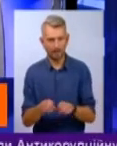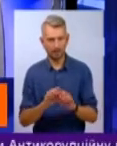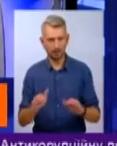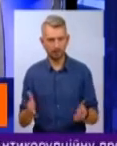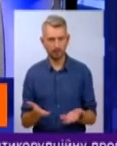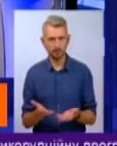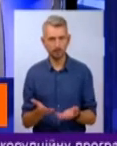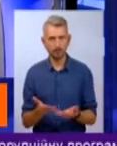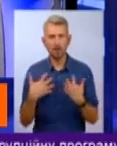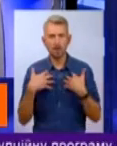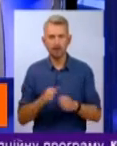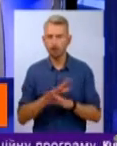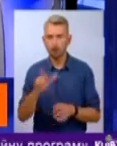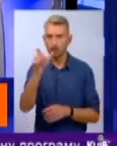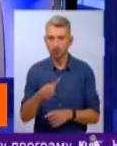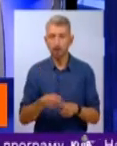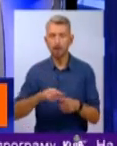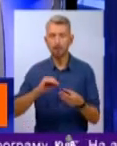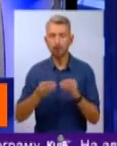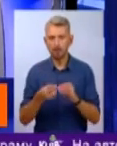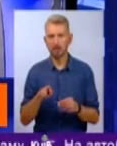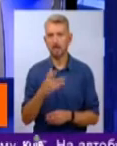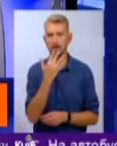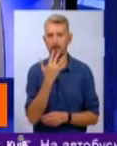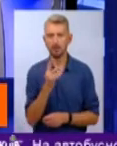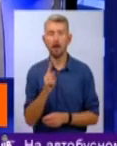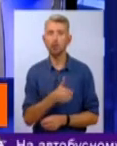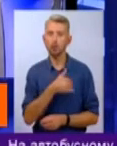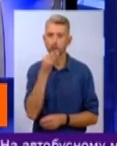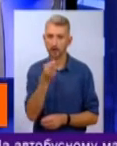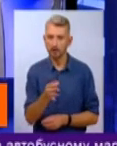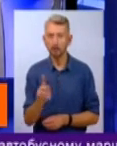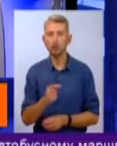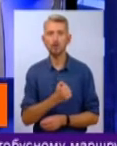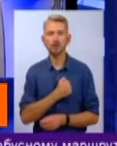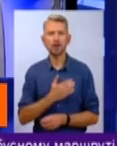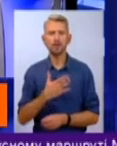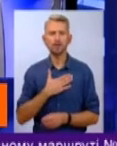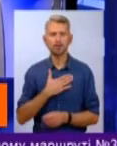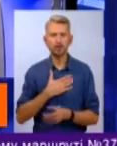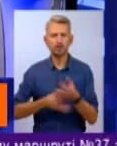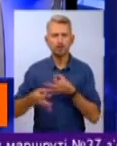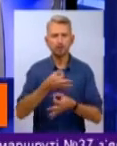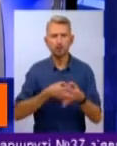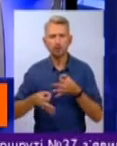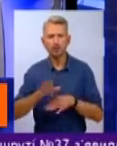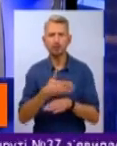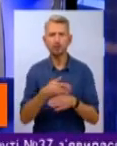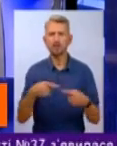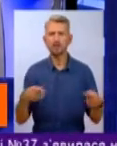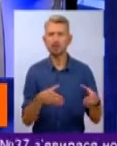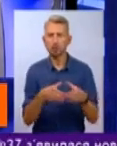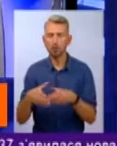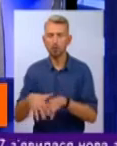Тобто нездорова людина – це проблема для нації. Але хочу сказати, на жаль, наші дискусії між різними групами народних